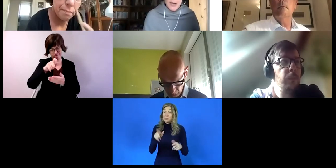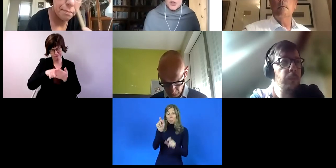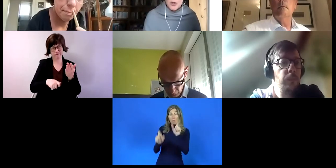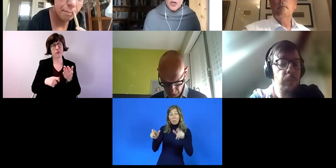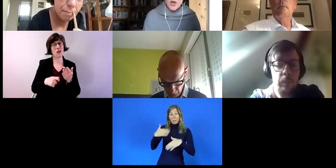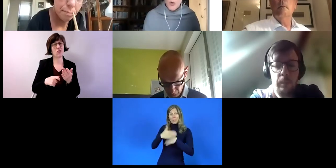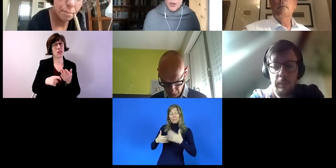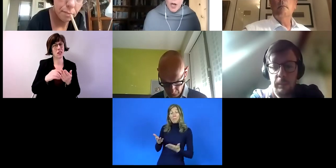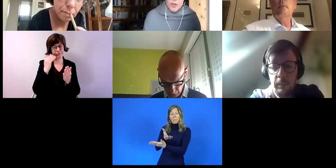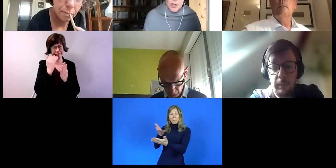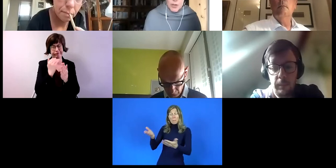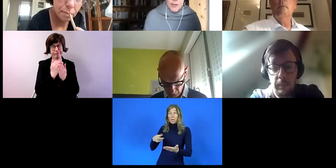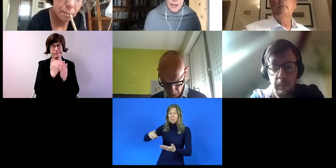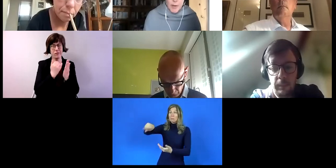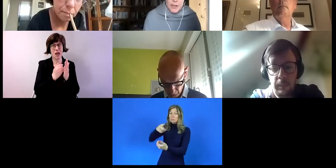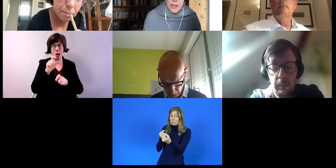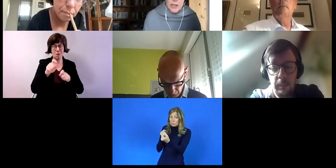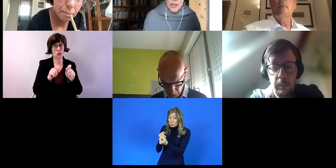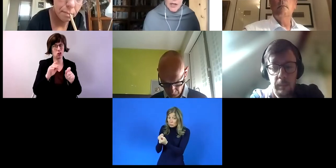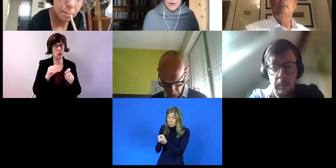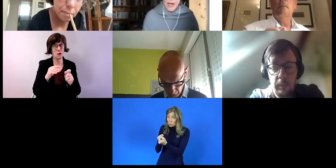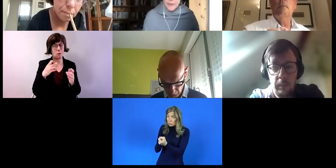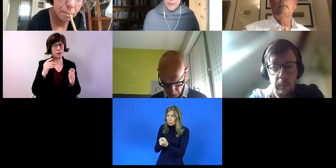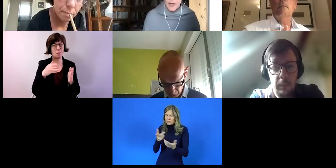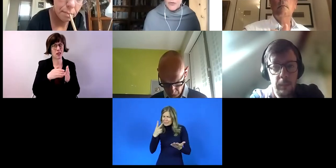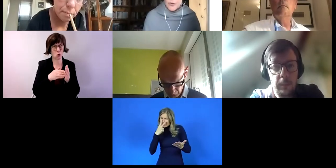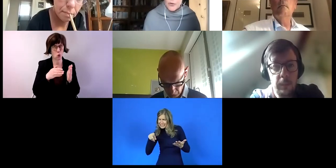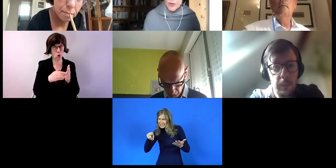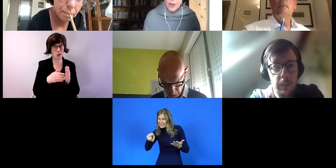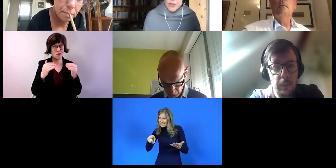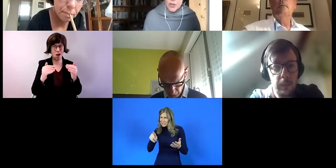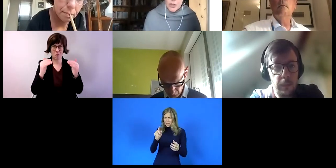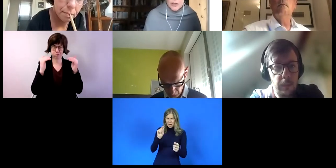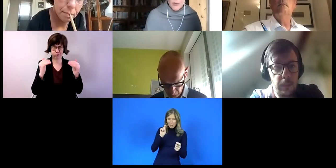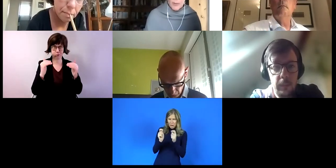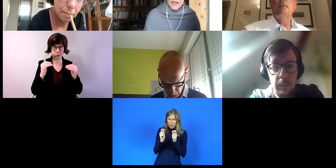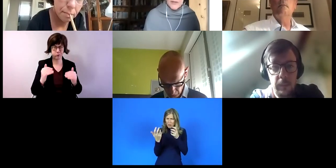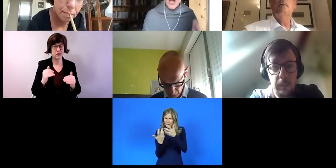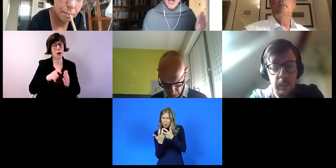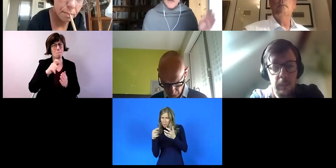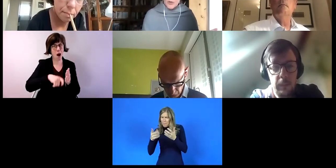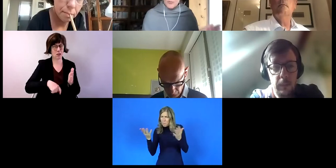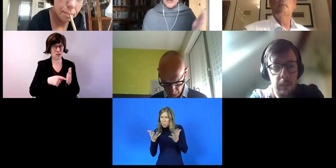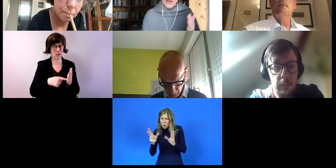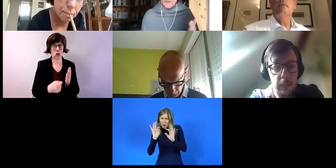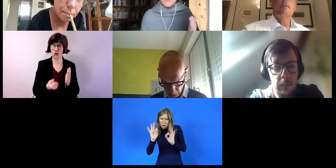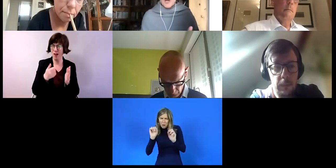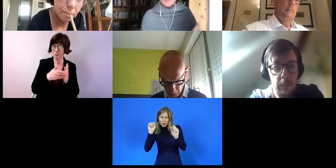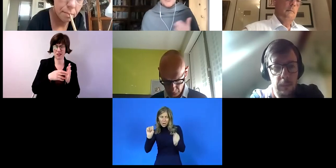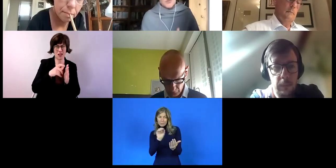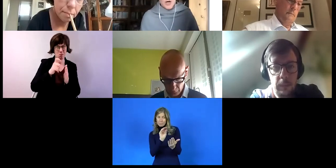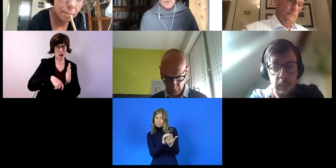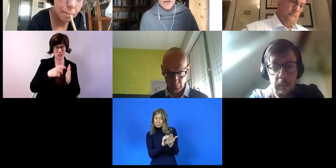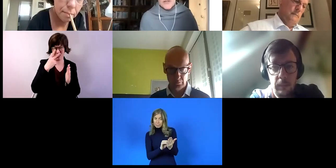herausgegeben, also für Menschen mit Behinderungen. Und aus diesem Pass geht hervor, was für eine Art von Unterbringung